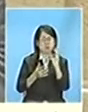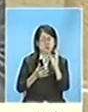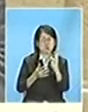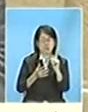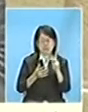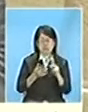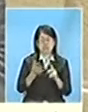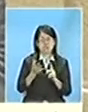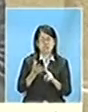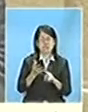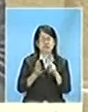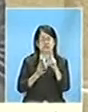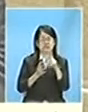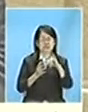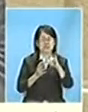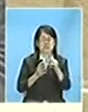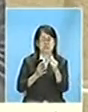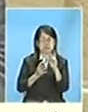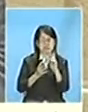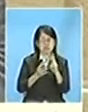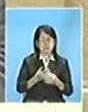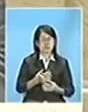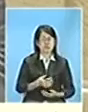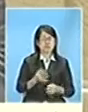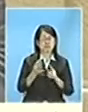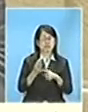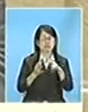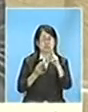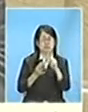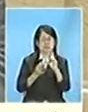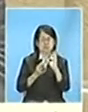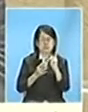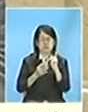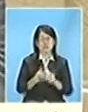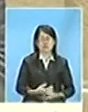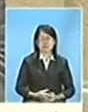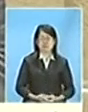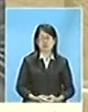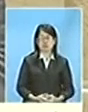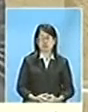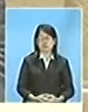ลตำรวจตรีขจรไสยวัฒน์นายขวัญชัยพนมขวัญ